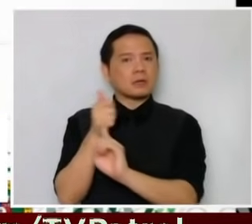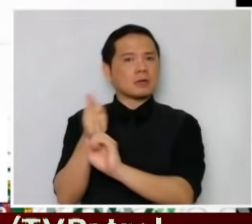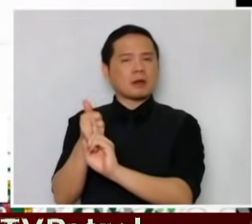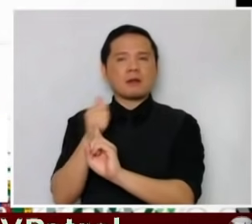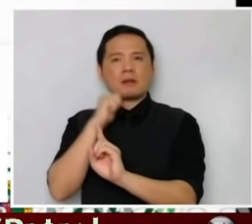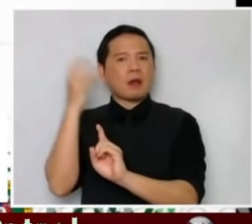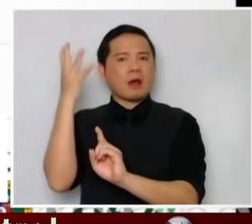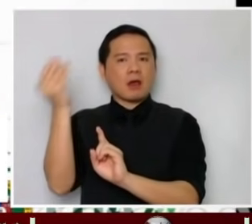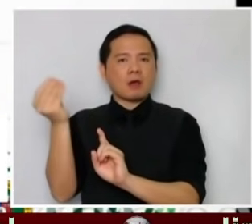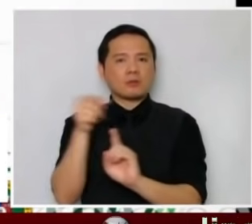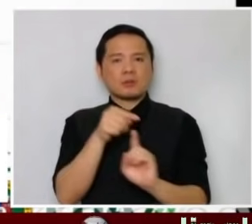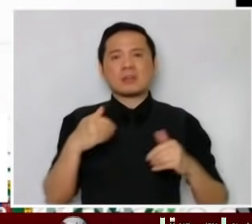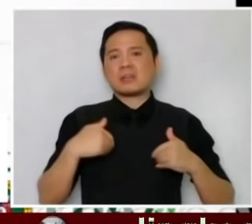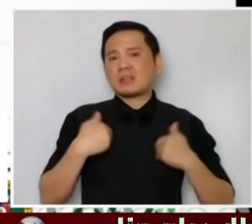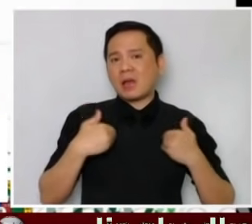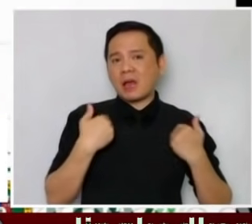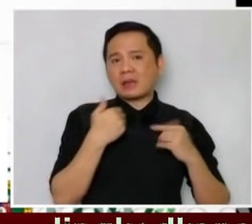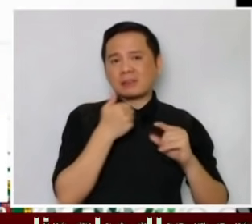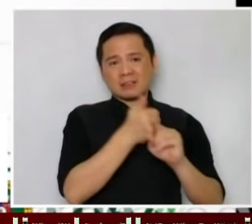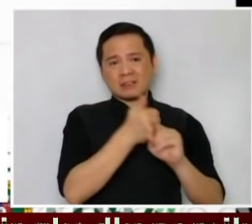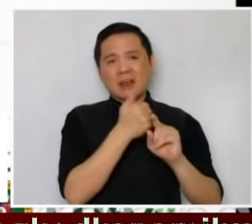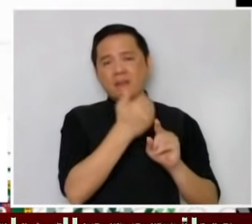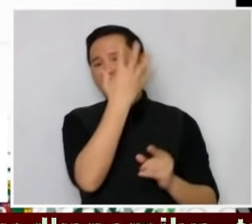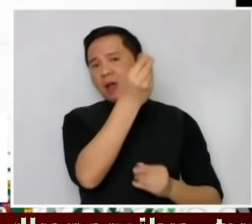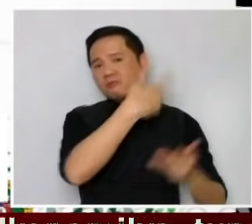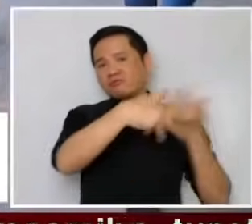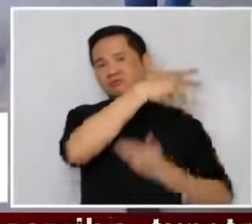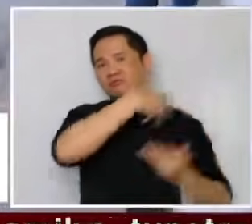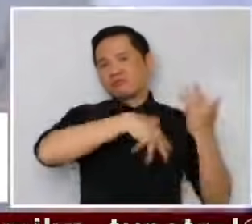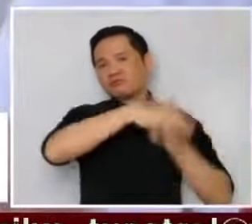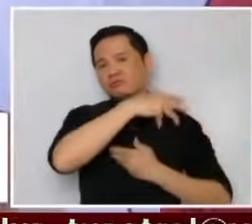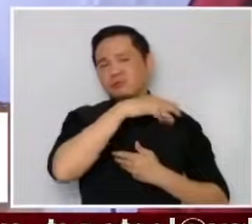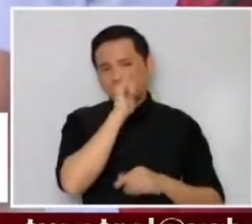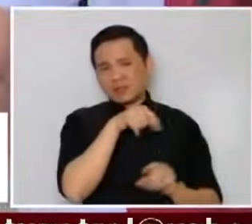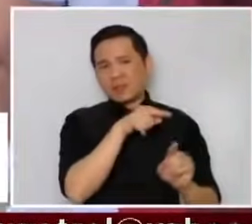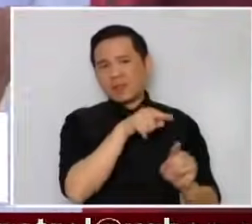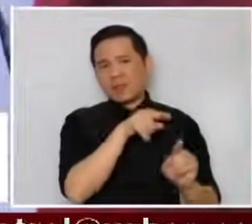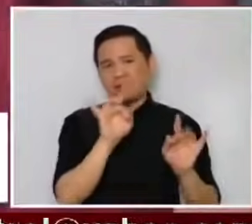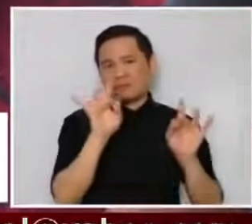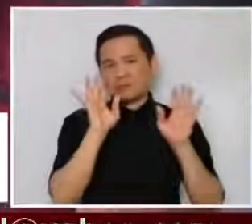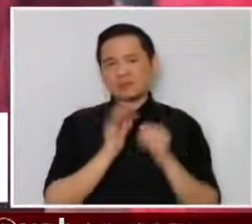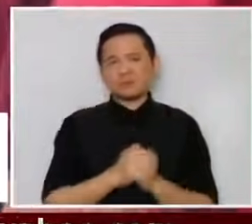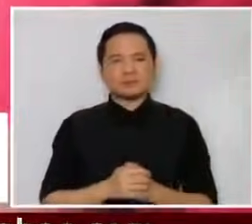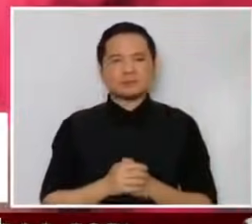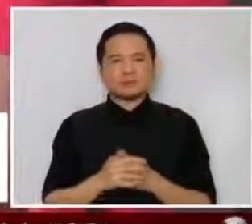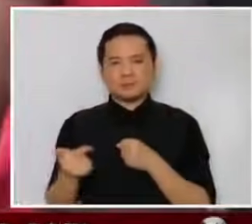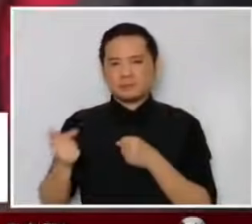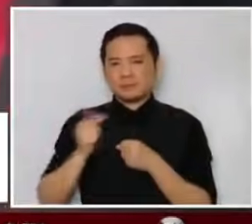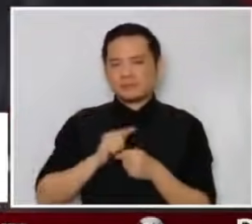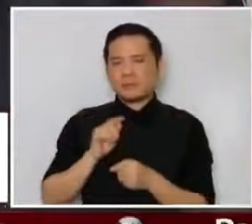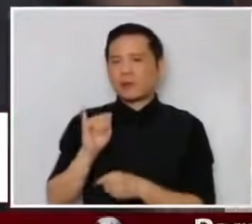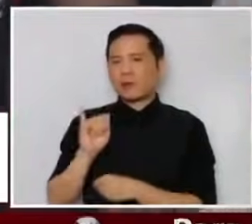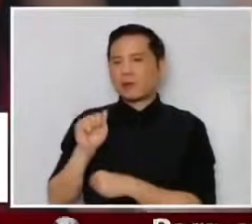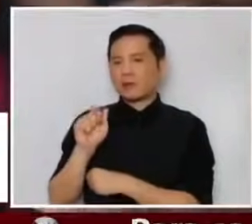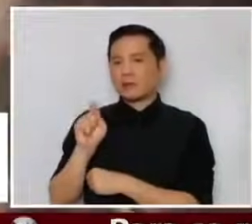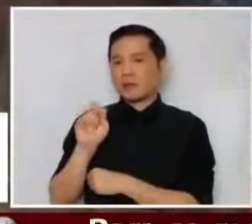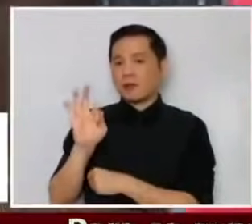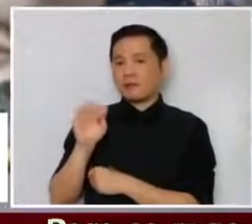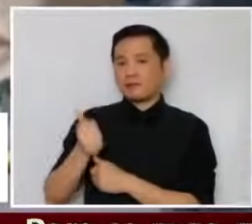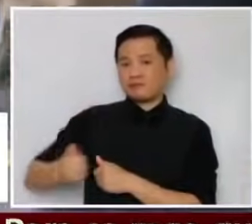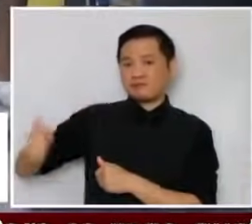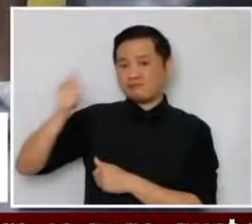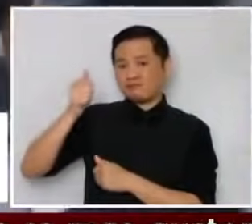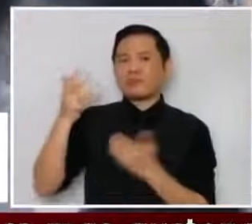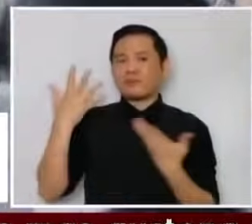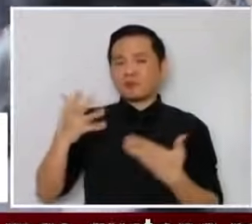bahay. Nakakawa yan doon sa mga bata na lumalabas. Inaprubahan naman ng IATF ang mga bagong protocol